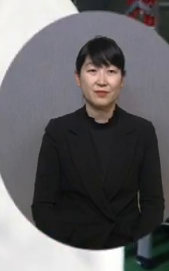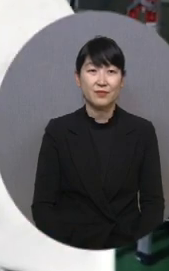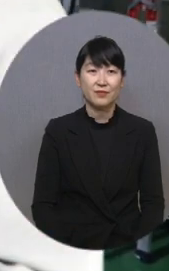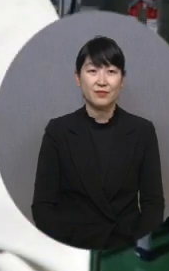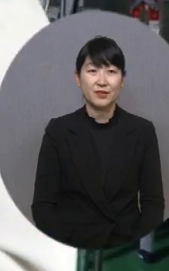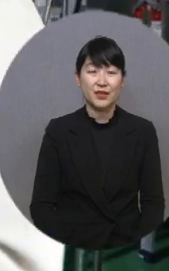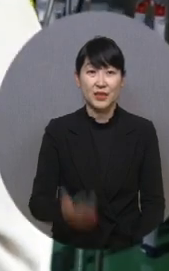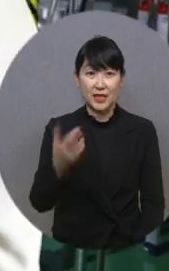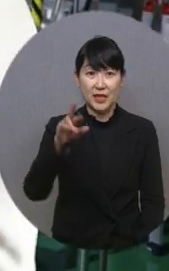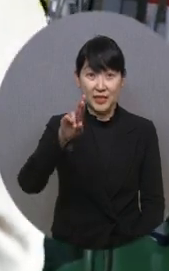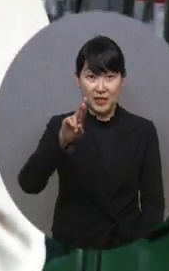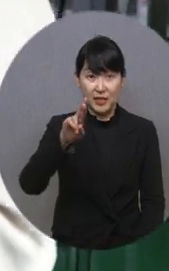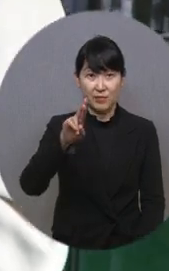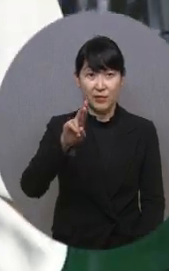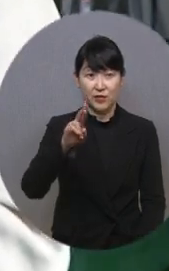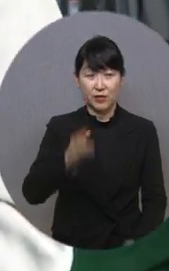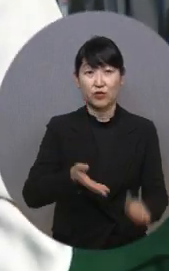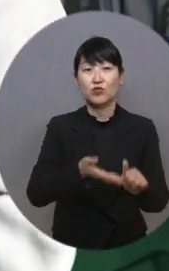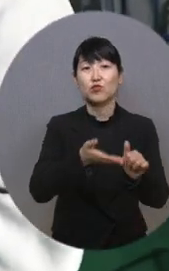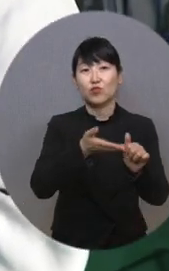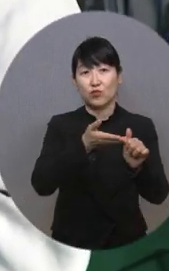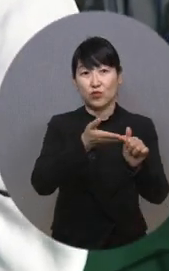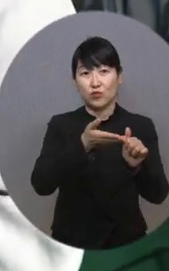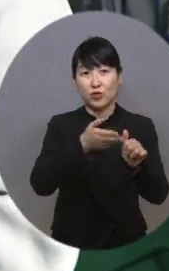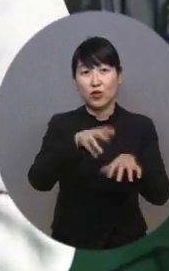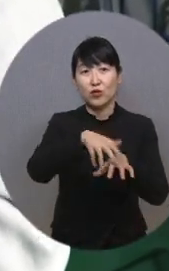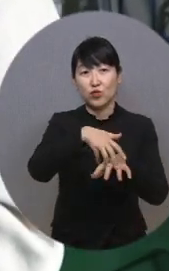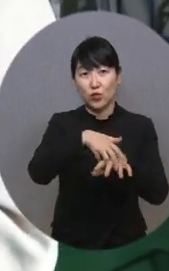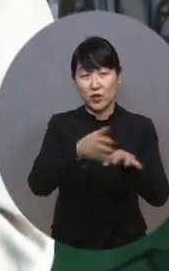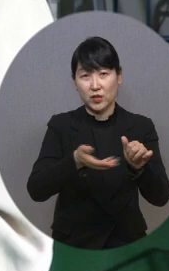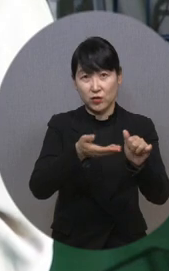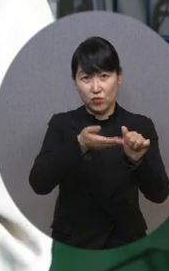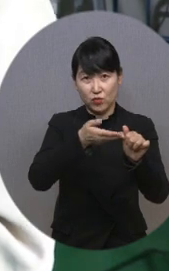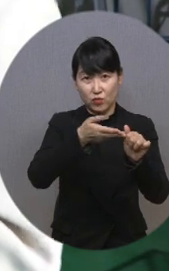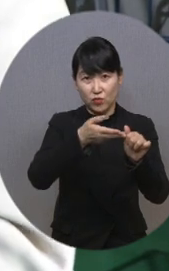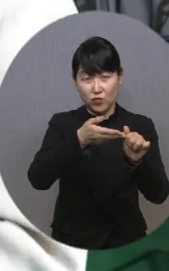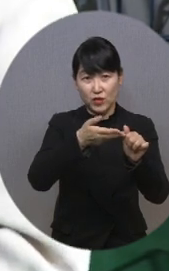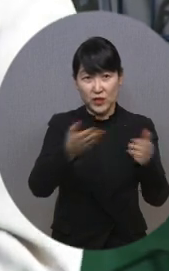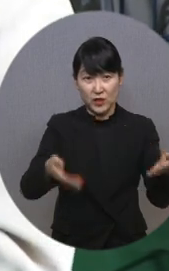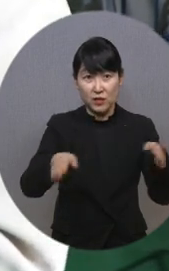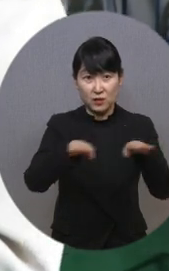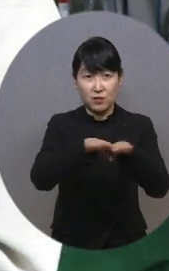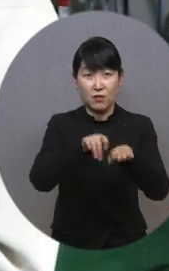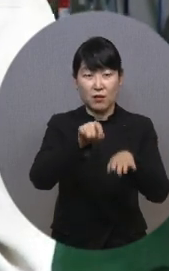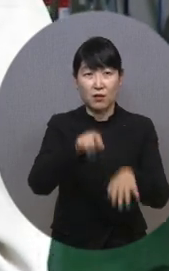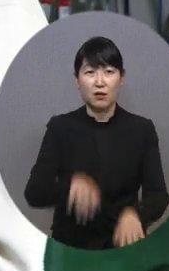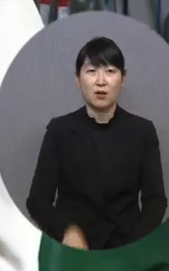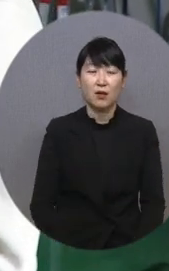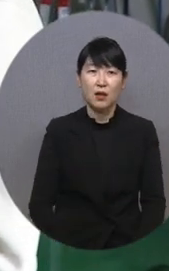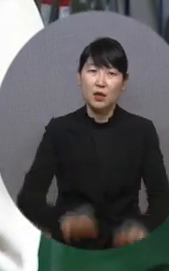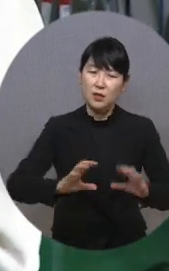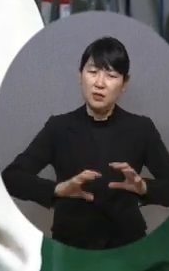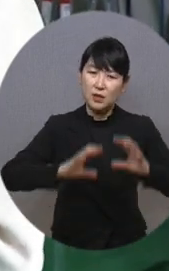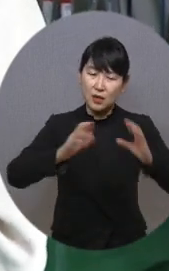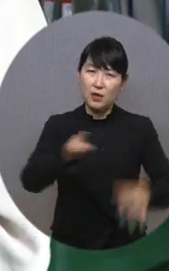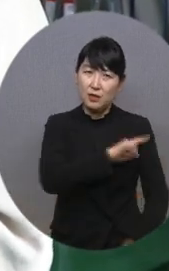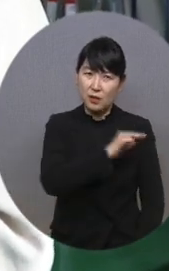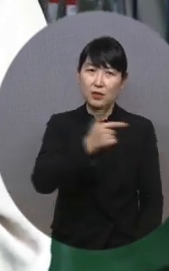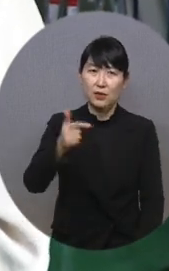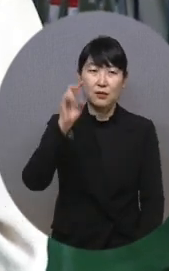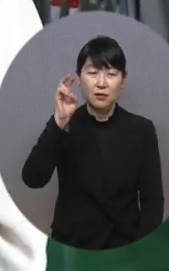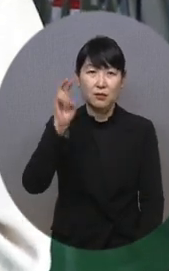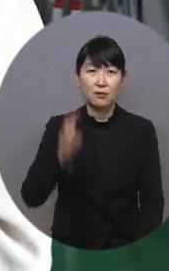이제 산삼을 배양하는 그 조직 배양 시설입니다. 아~ 규모로는 아마 세계에서 가장 클 거예요.